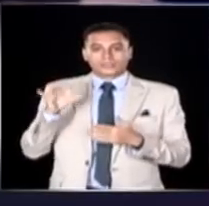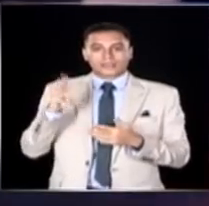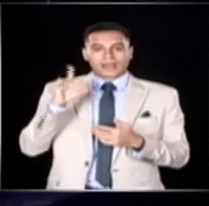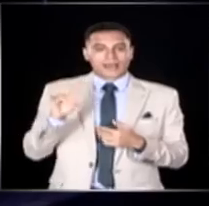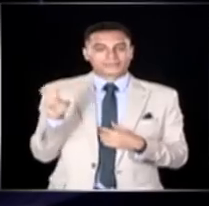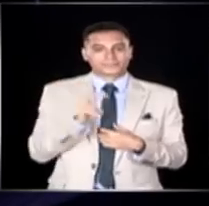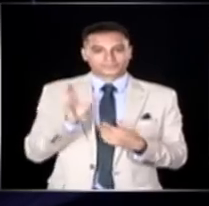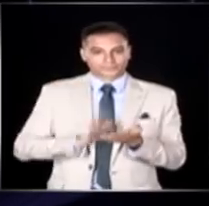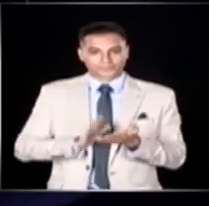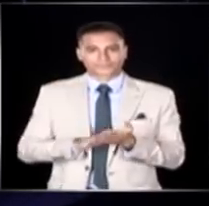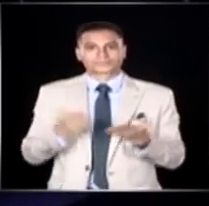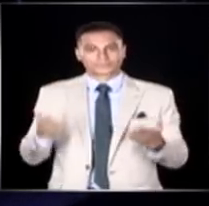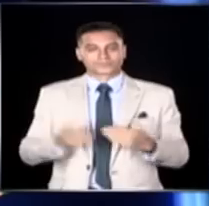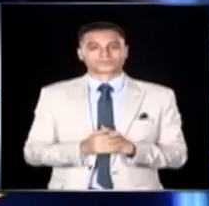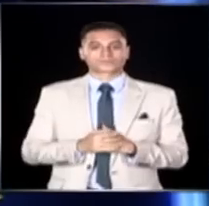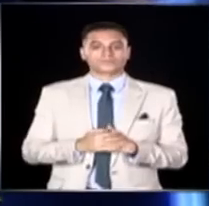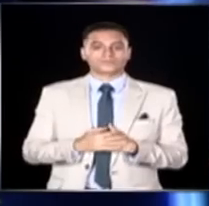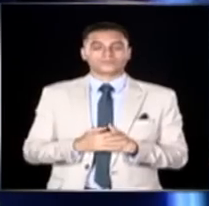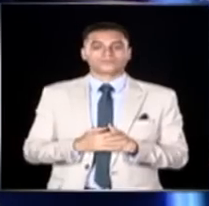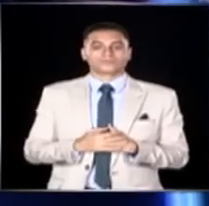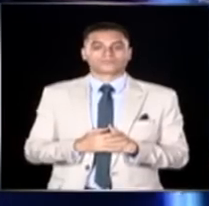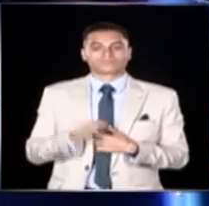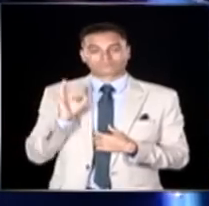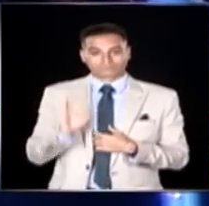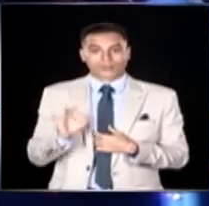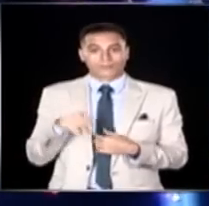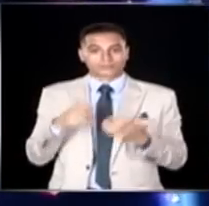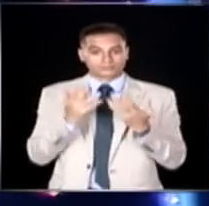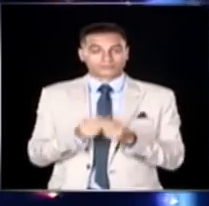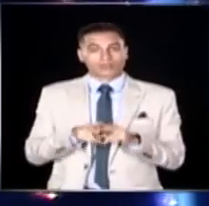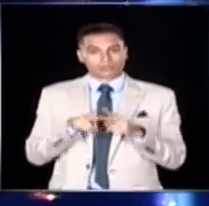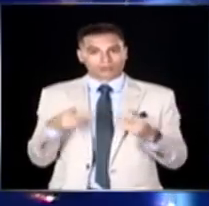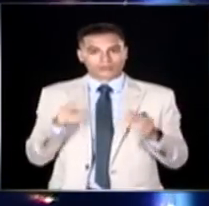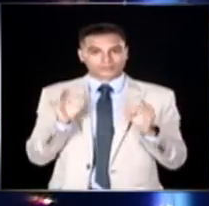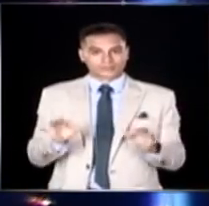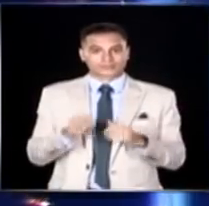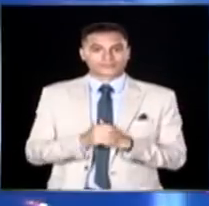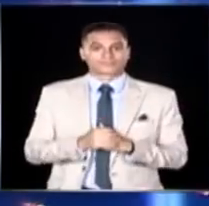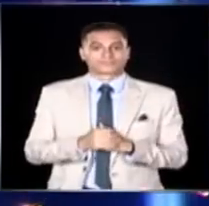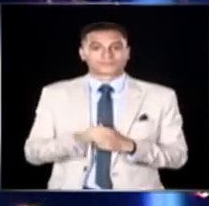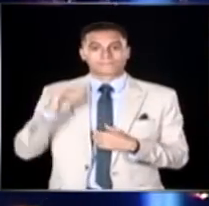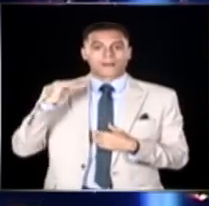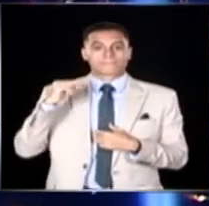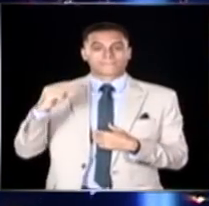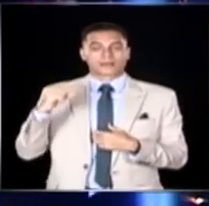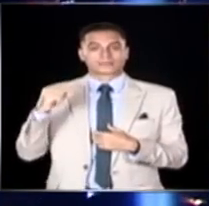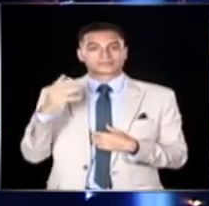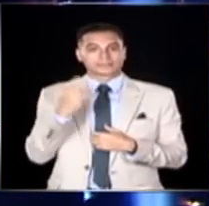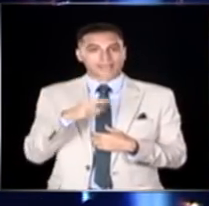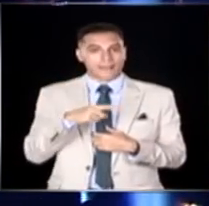ريهام شعبان محمد امجد. طبعا النتيجه اتغيرت. محمد امجد كنتوا